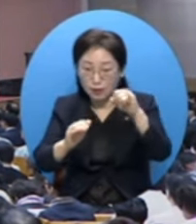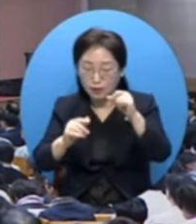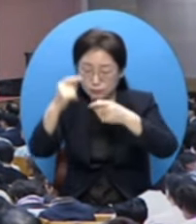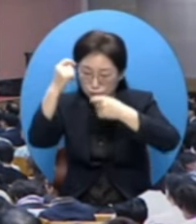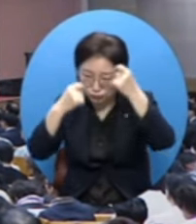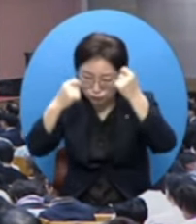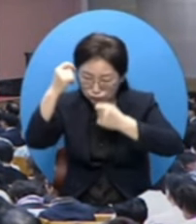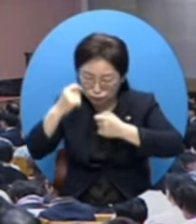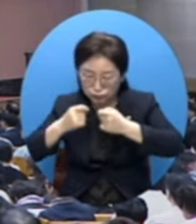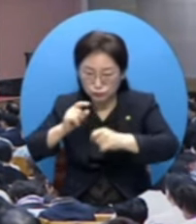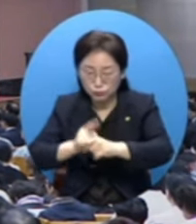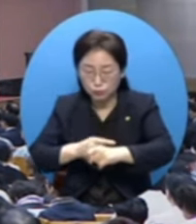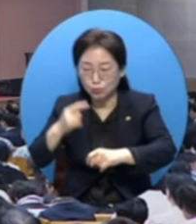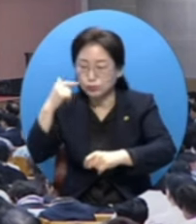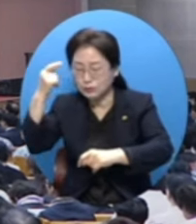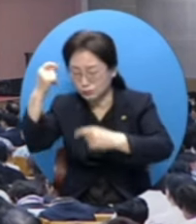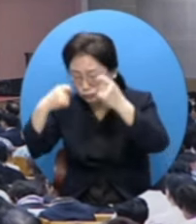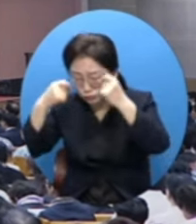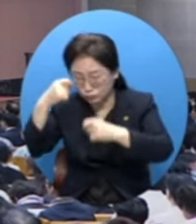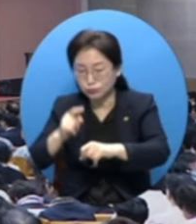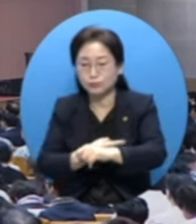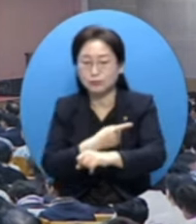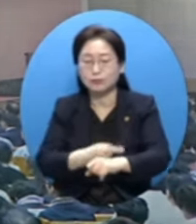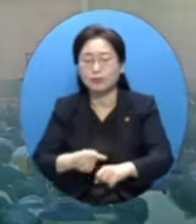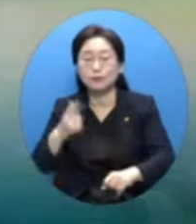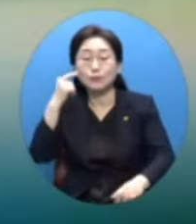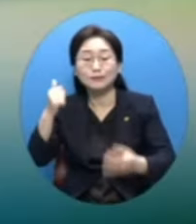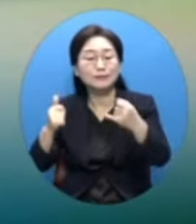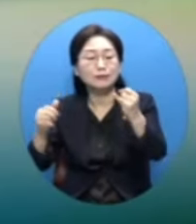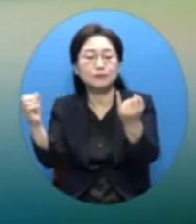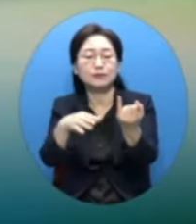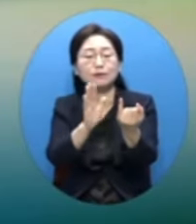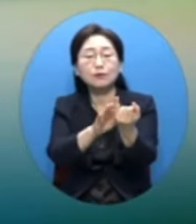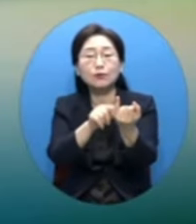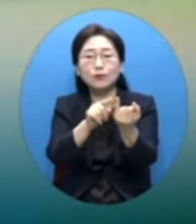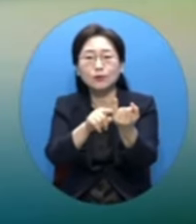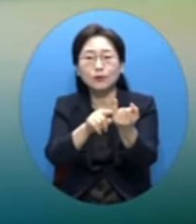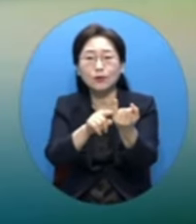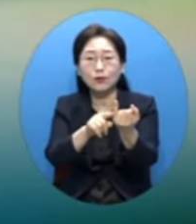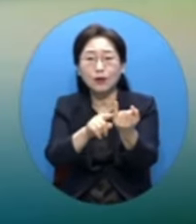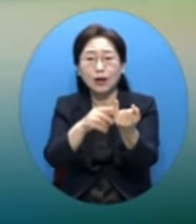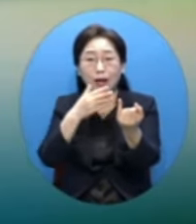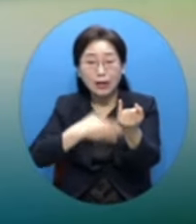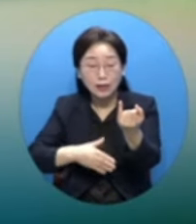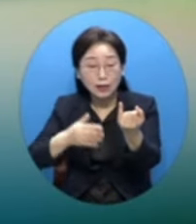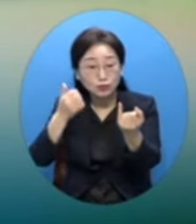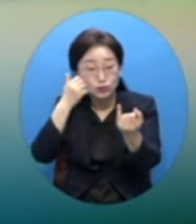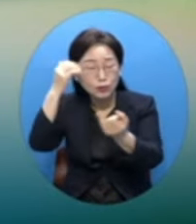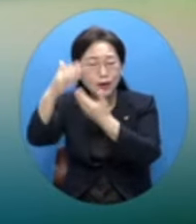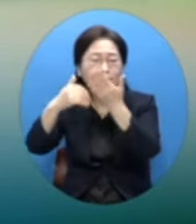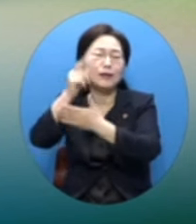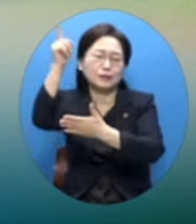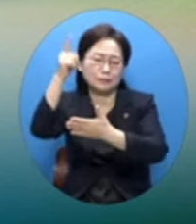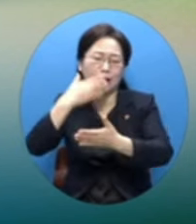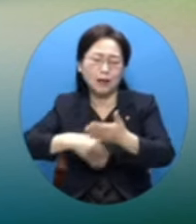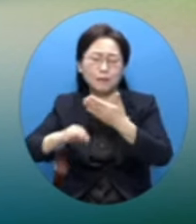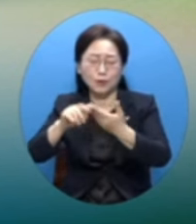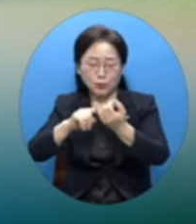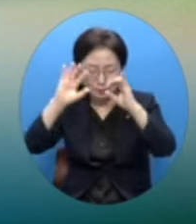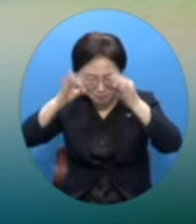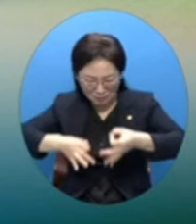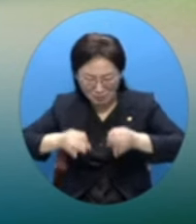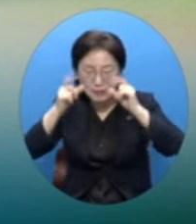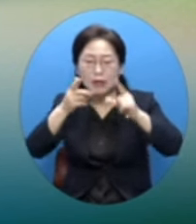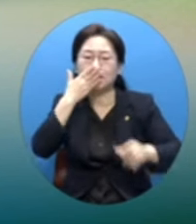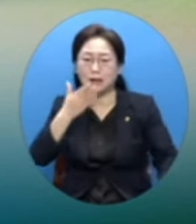목사님도 울었습니다. 목사님은 딸에게 말했습니다. 너를 아는 것은 너를 창조해 주신 분을 알아야 내가 누군지 알 수 있다.